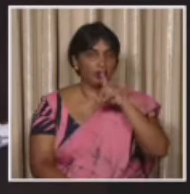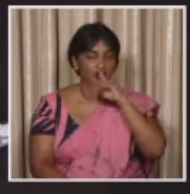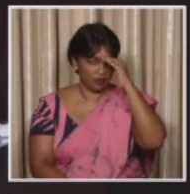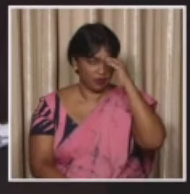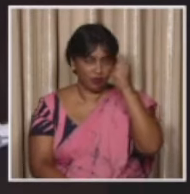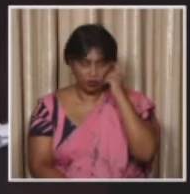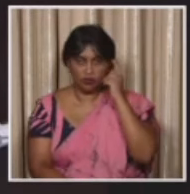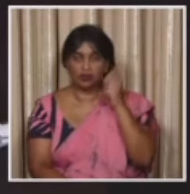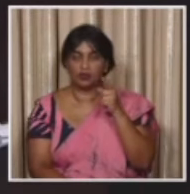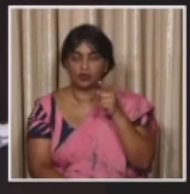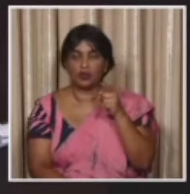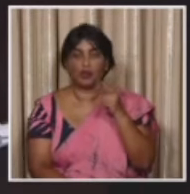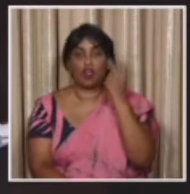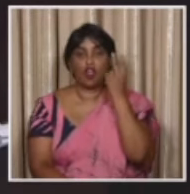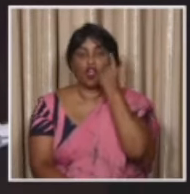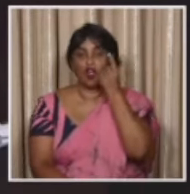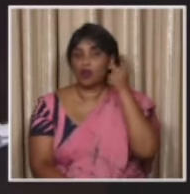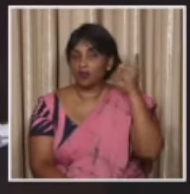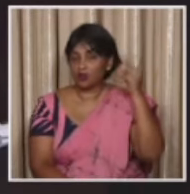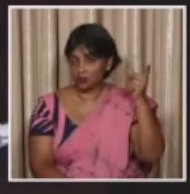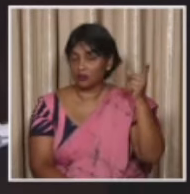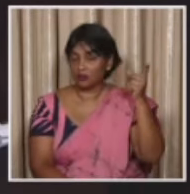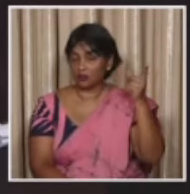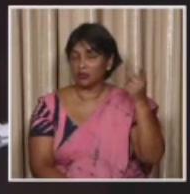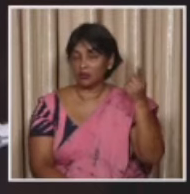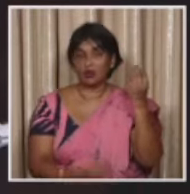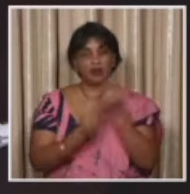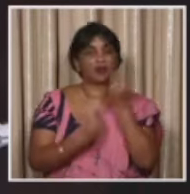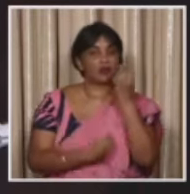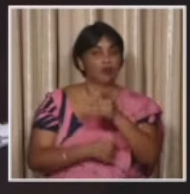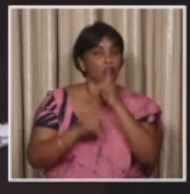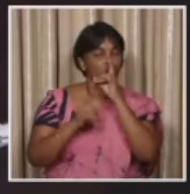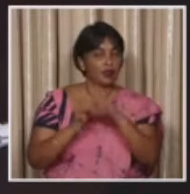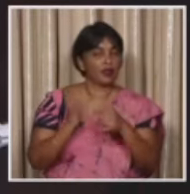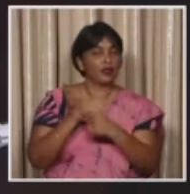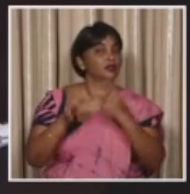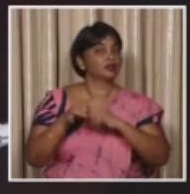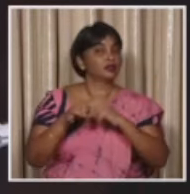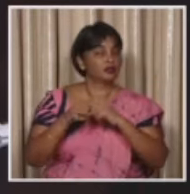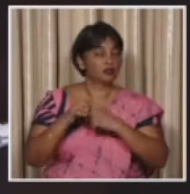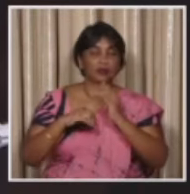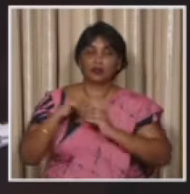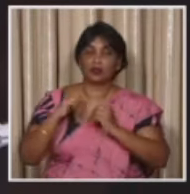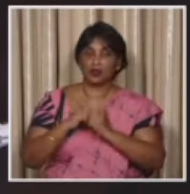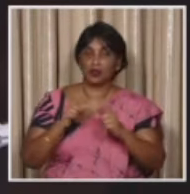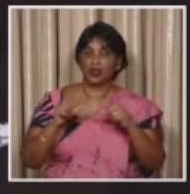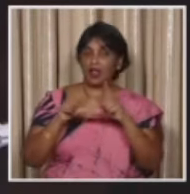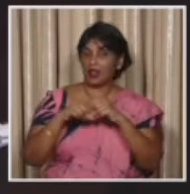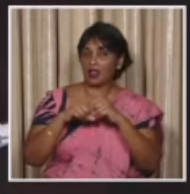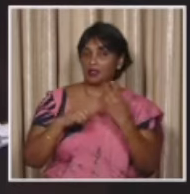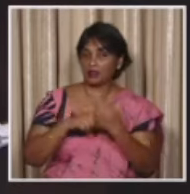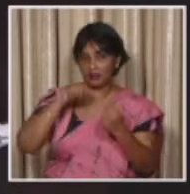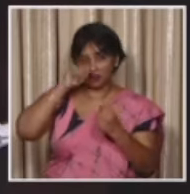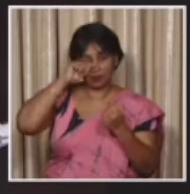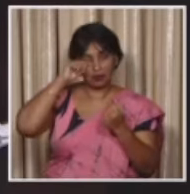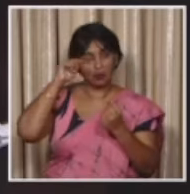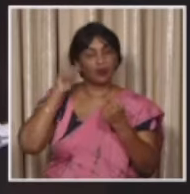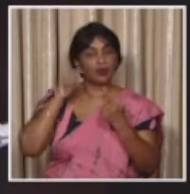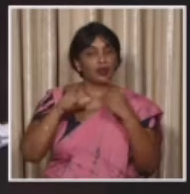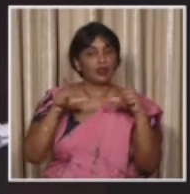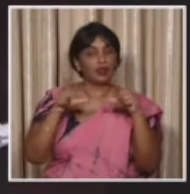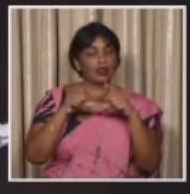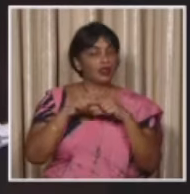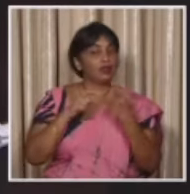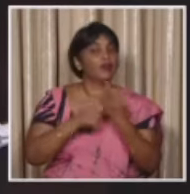කතානායකතුමනි? ඔස්ට්‍රේලියාව ඇලව් කරනවා මේ වගේ ටෙන්ඩර් ප්‍රොසෙසස් වලින් පර්මිට්ස් ගත්තහම පර්මිට් එක